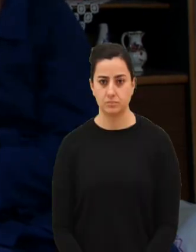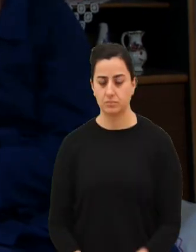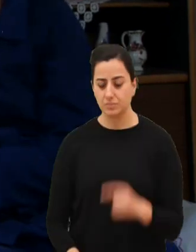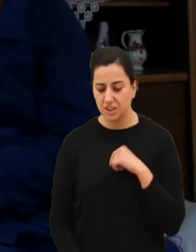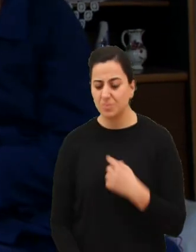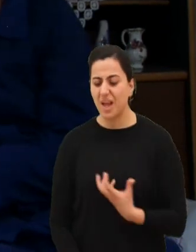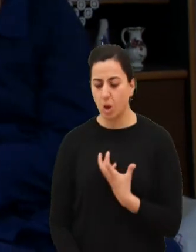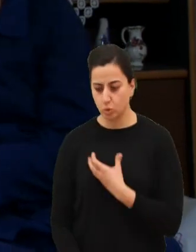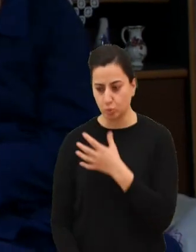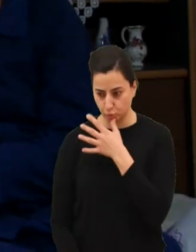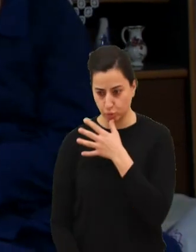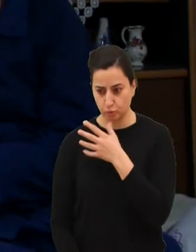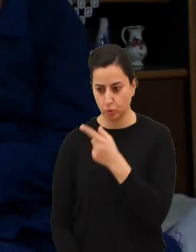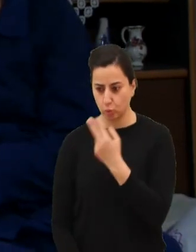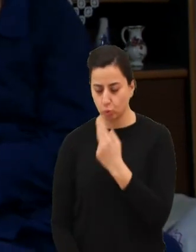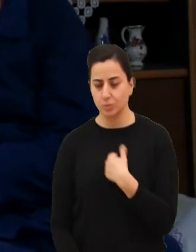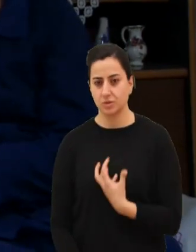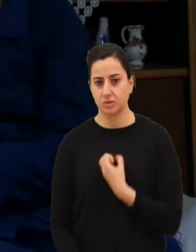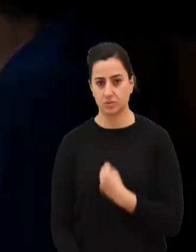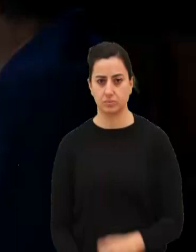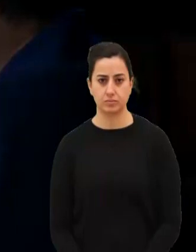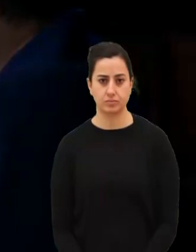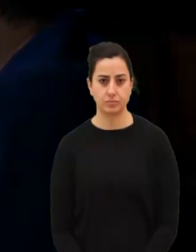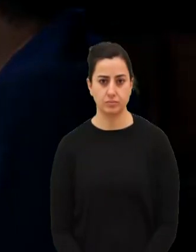İçim acıyor biliyor musun böyle konuştuğun zaman?